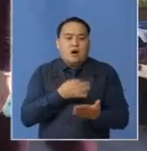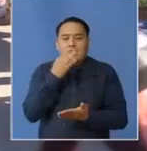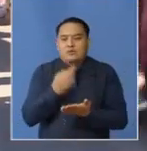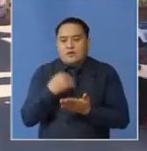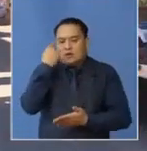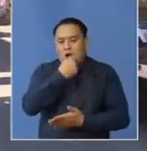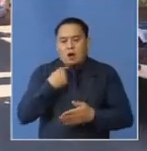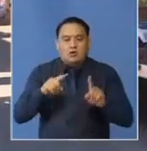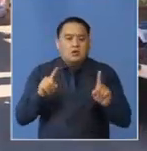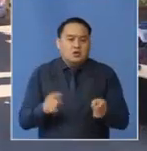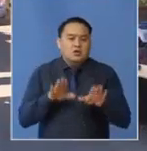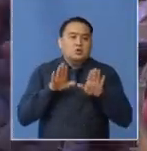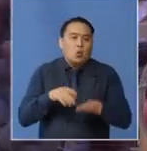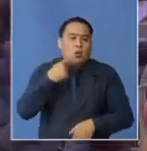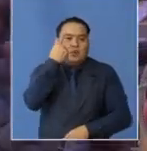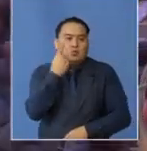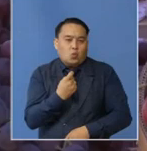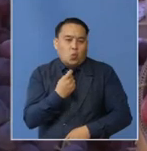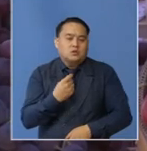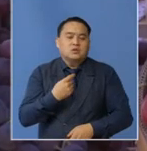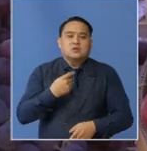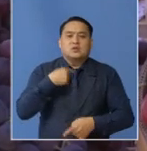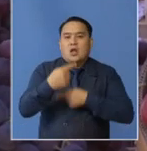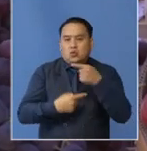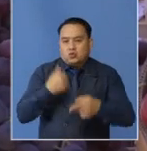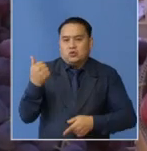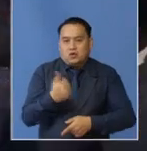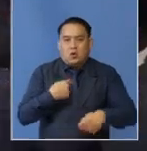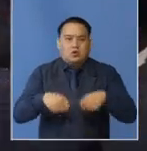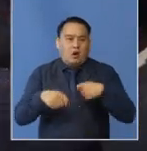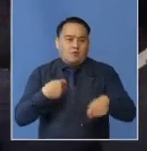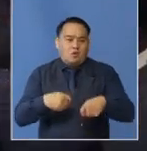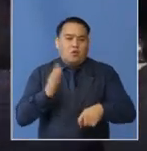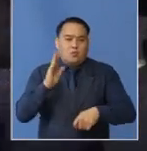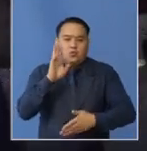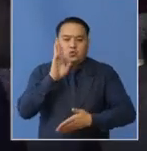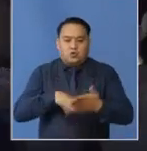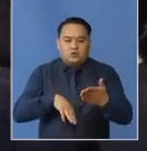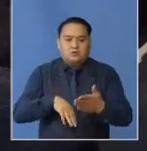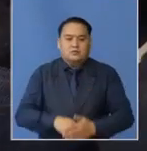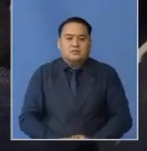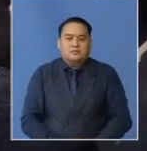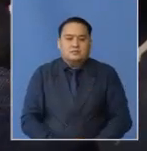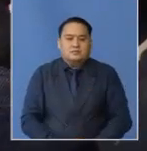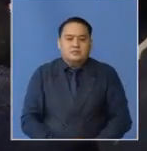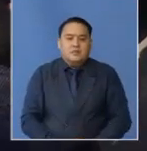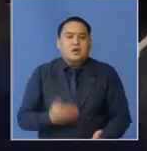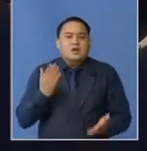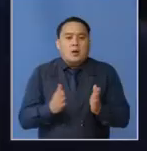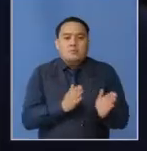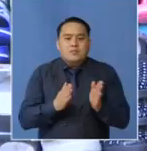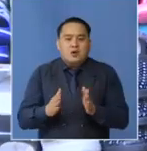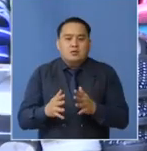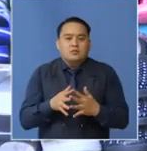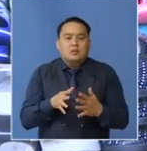лица ограничились лишь предупреждениями. Однако уже со следующей недели стихийных продавцов начнут массово штрафовать. Ибо к порядку, кроме